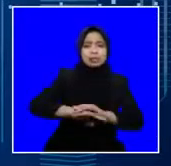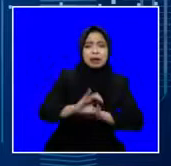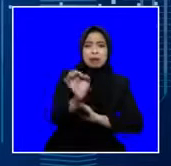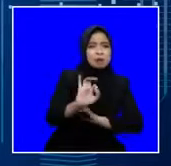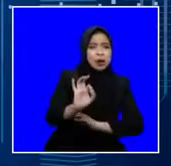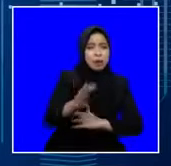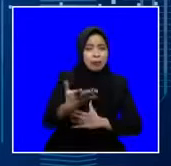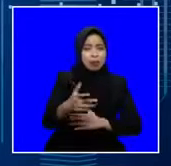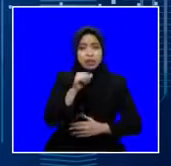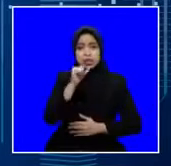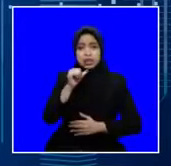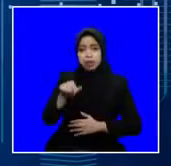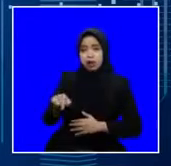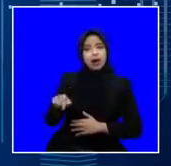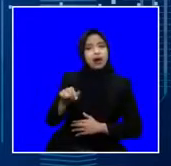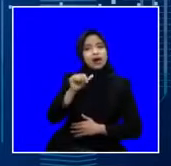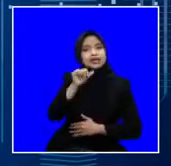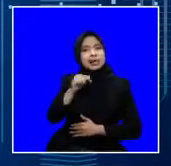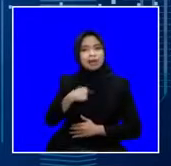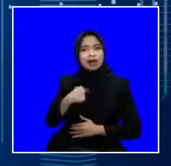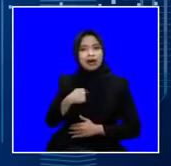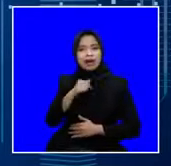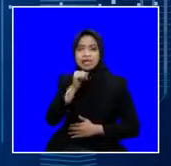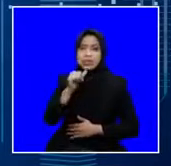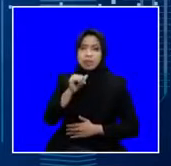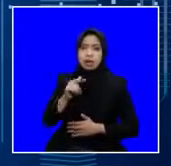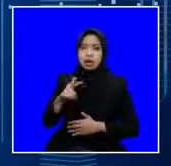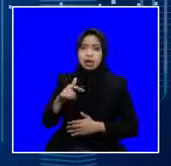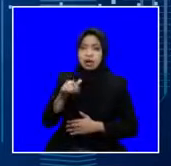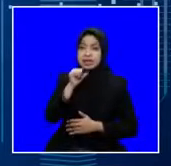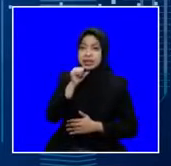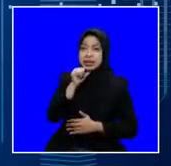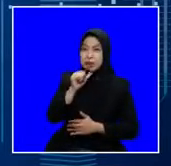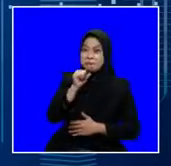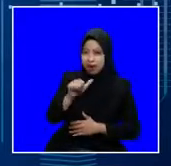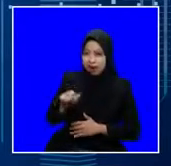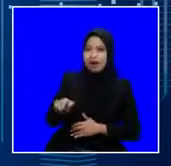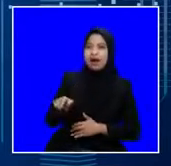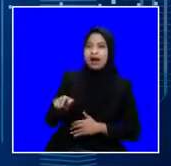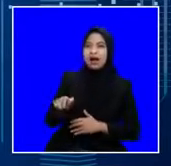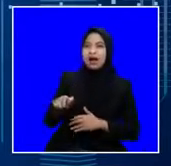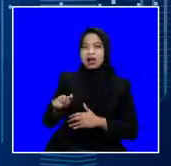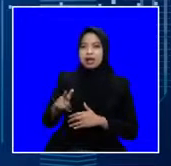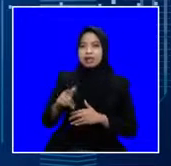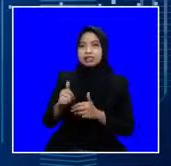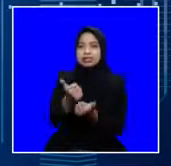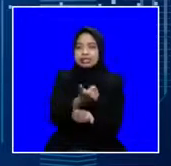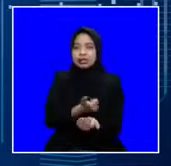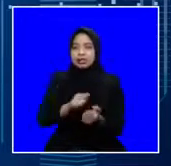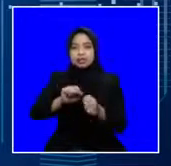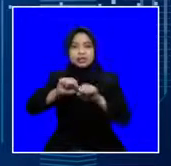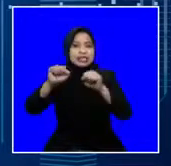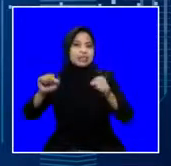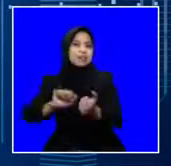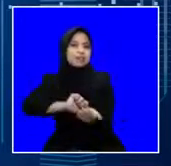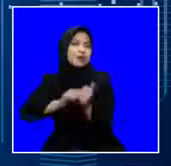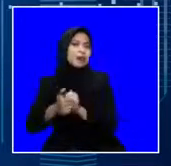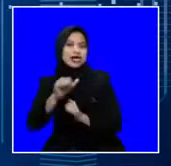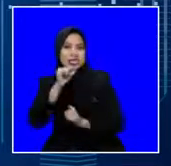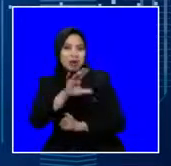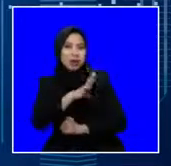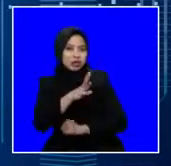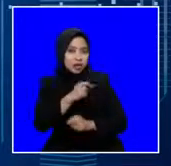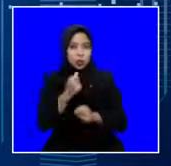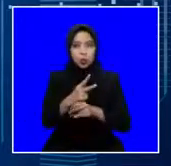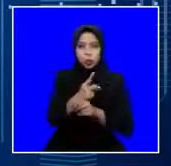kepada siapa yang akan melakukan transformasi sistem pendidikan kita, yaitu guru dan